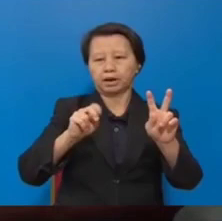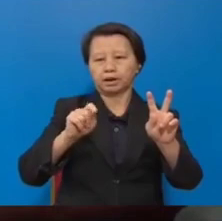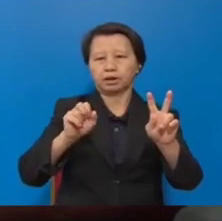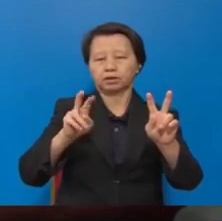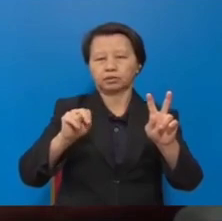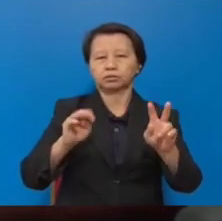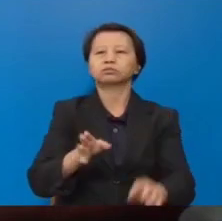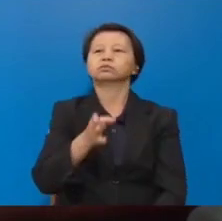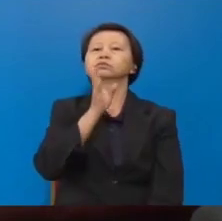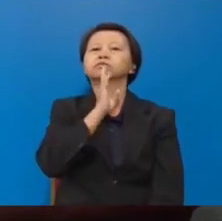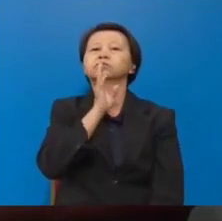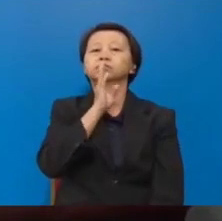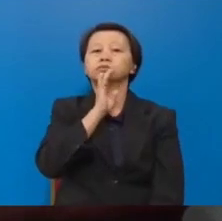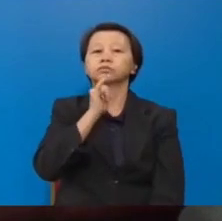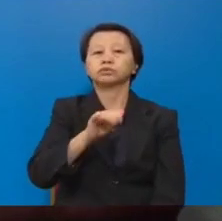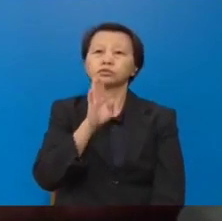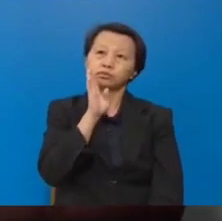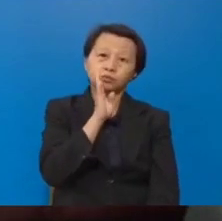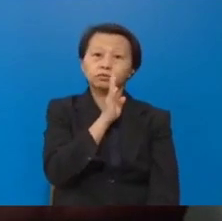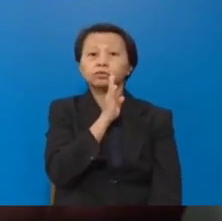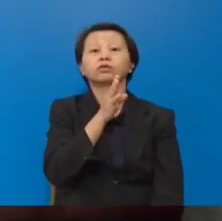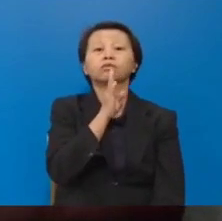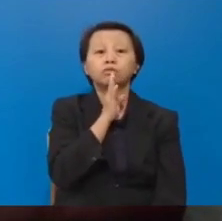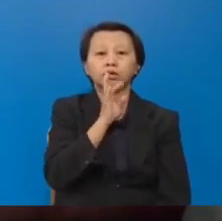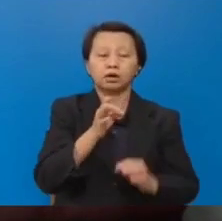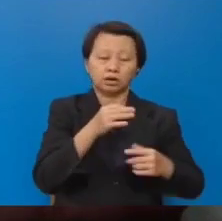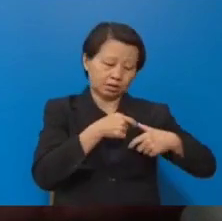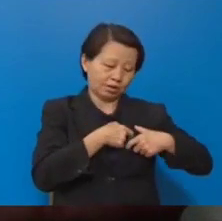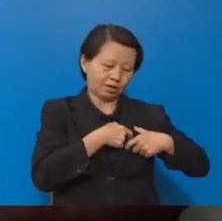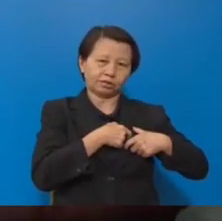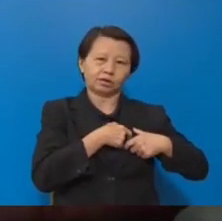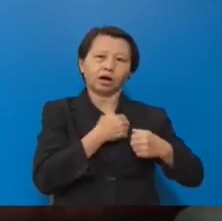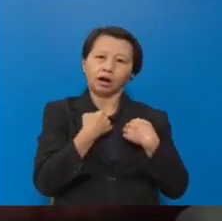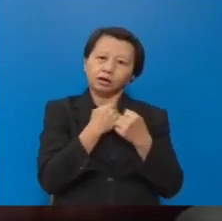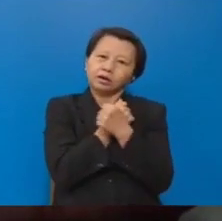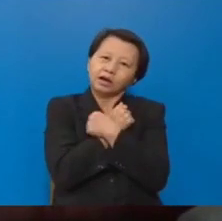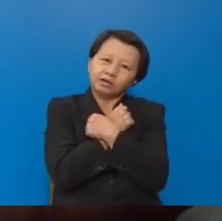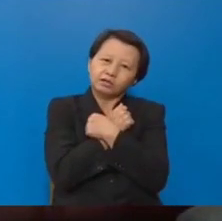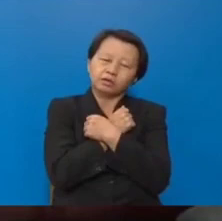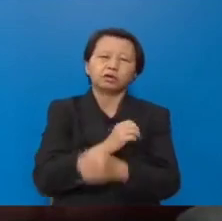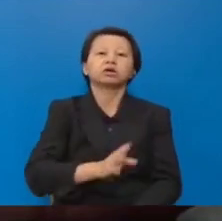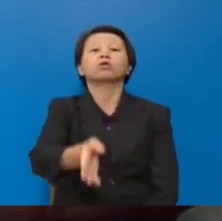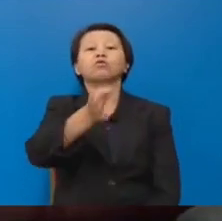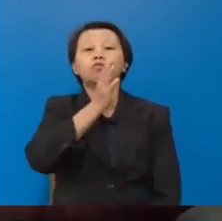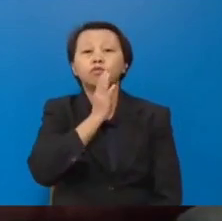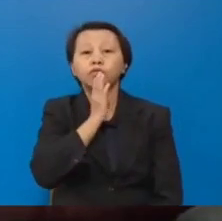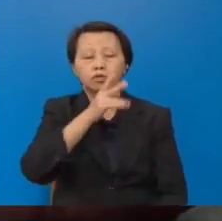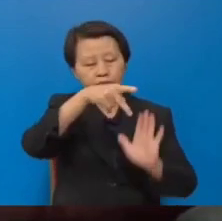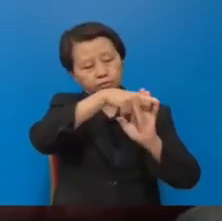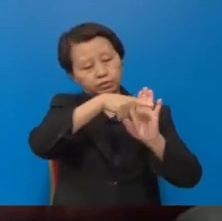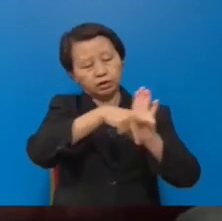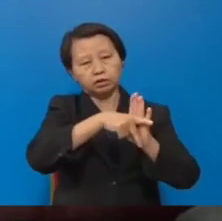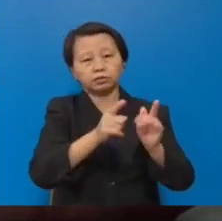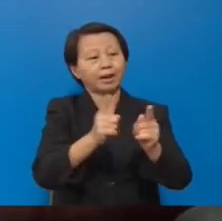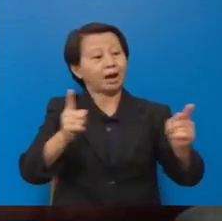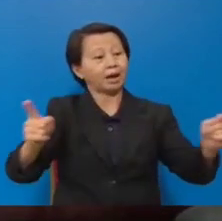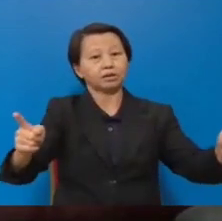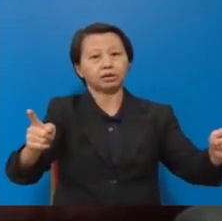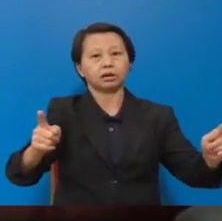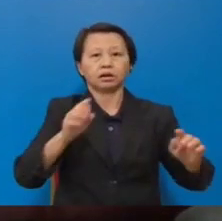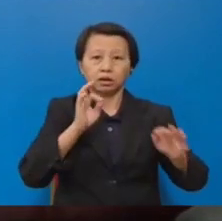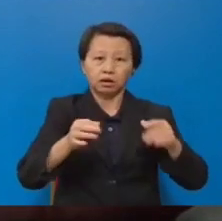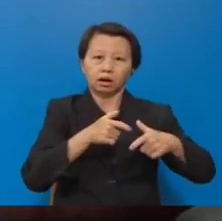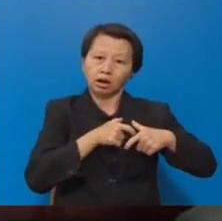Apa guna Terus membujang kalau hati ada yang kasih Apa guna Peraturan kita panjang